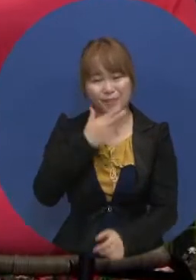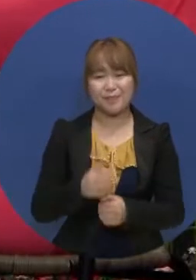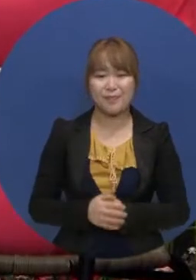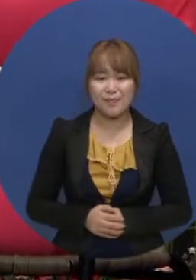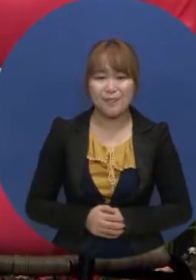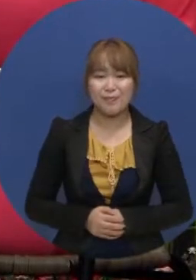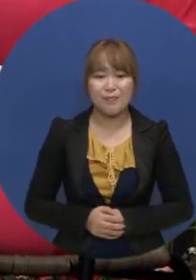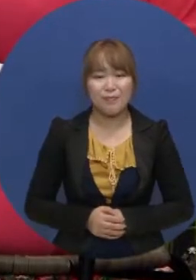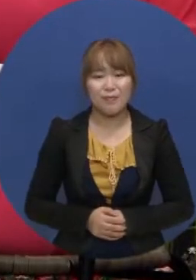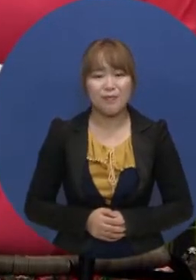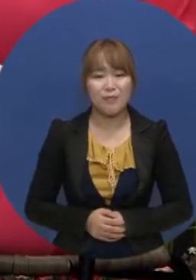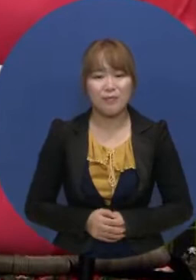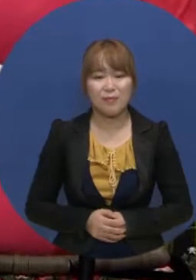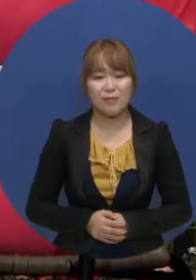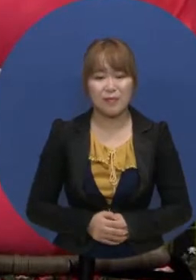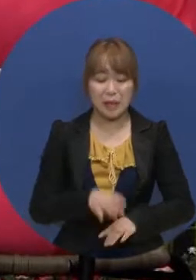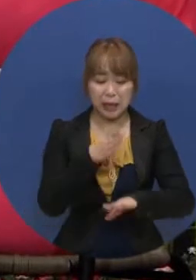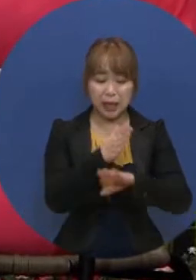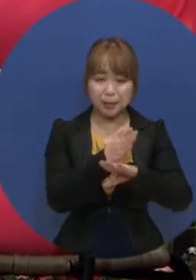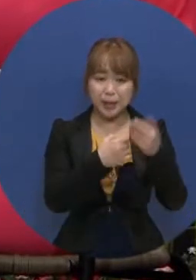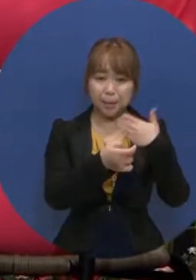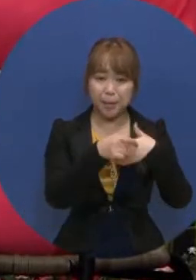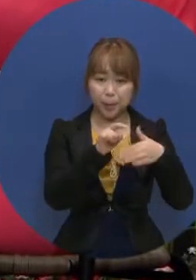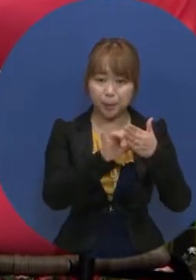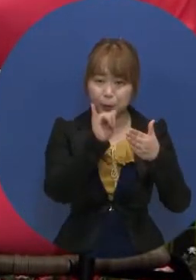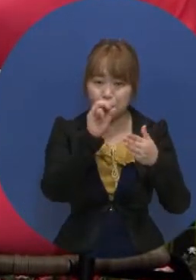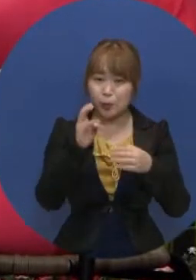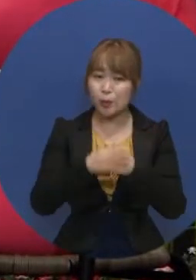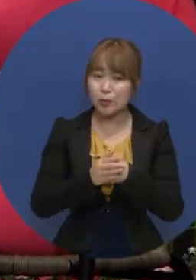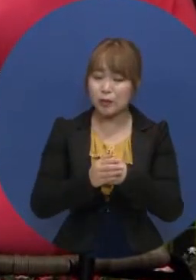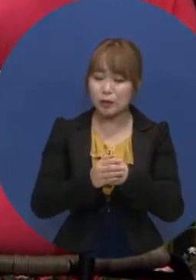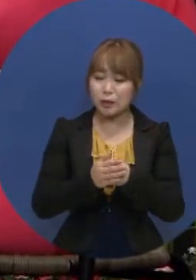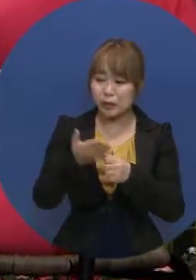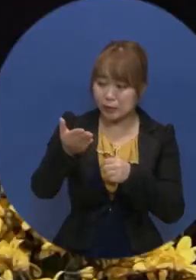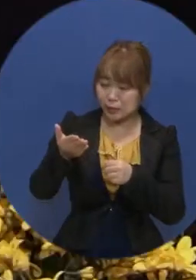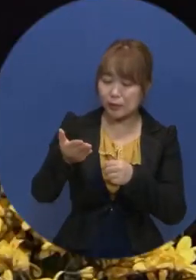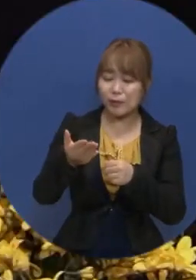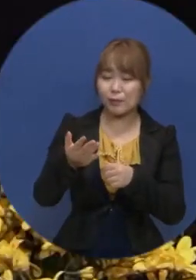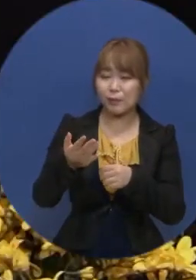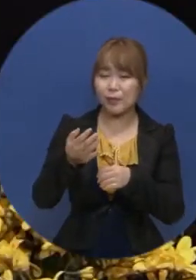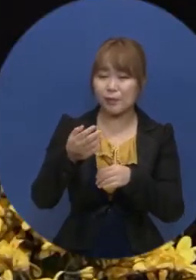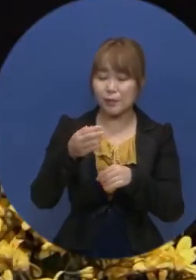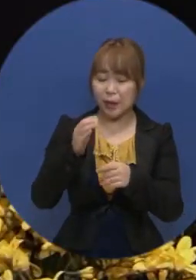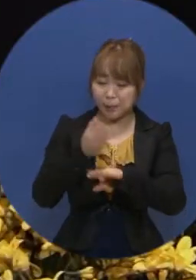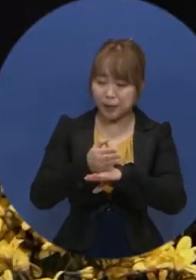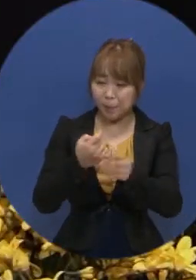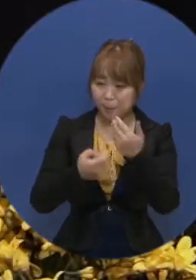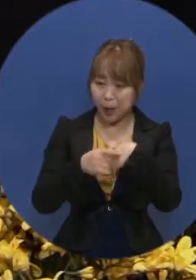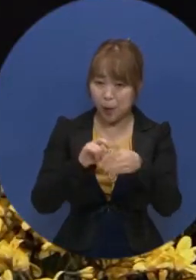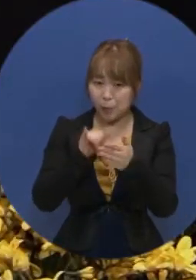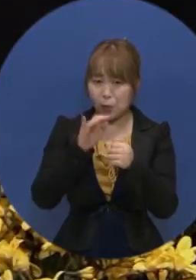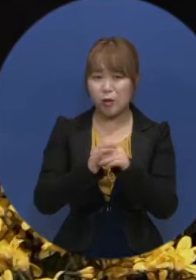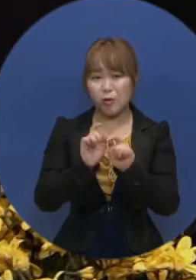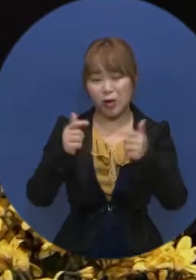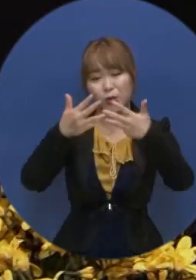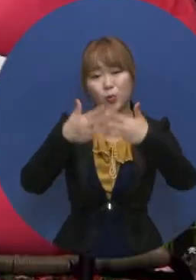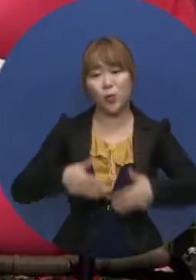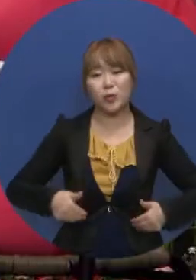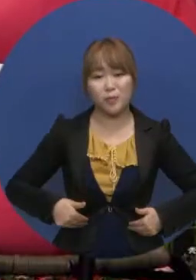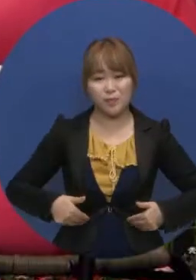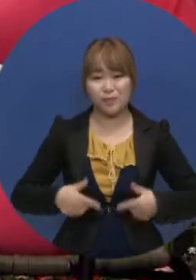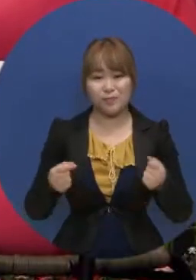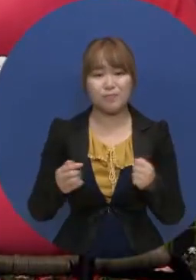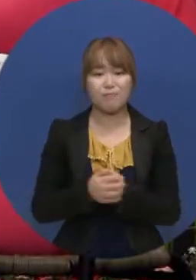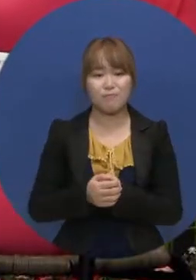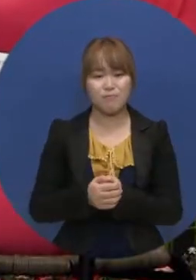그러니까 감사하는 마음도 있고 상대에 대한 감사도 있고 많은 그 감사의 조건이 있어야 되겠네요.